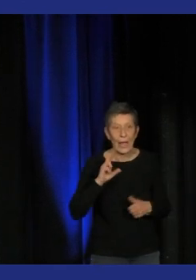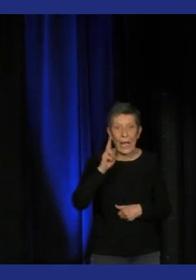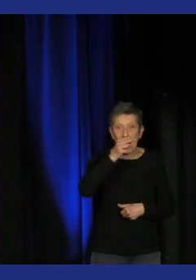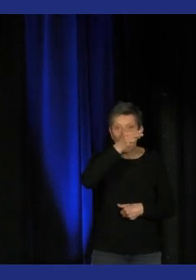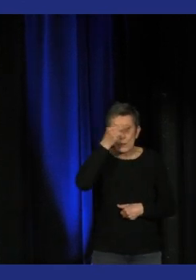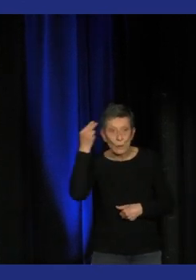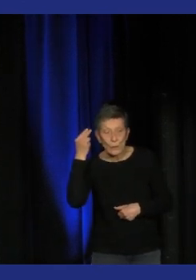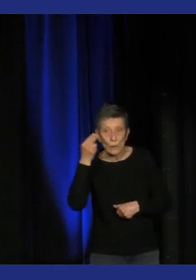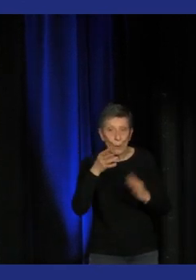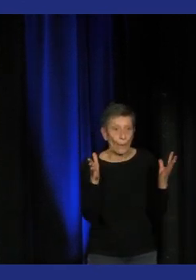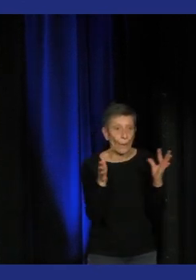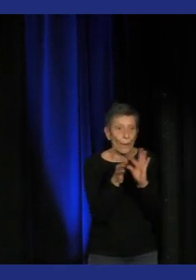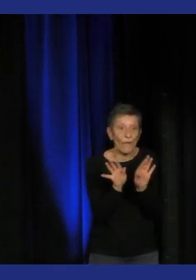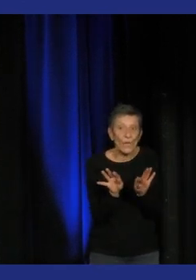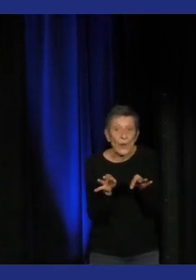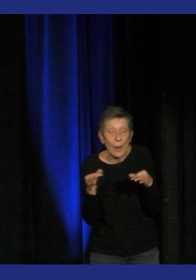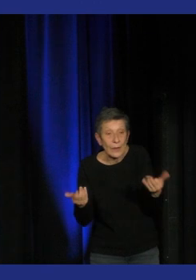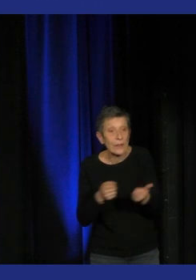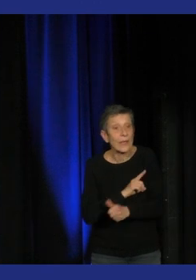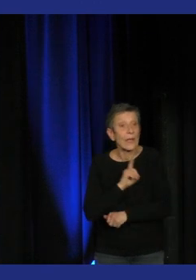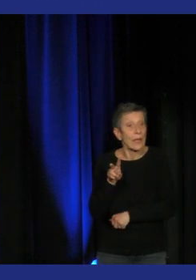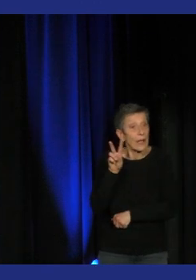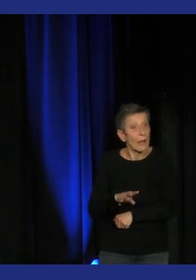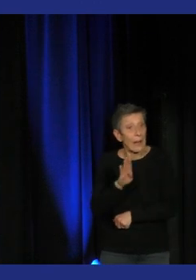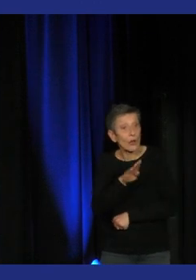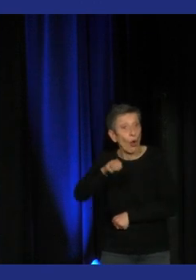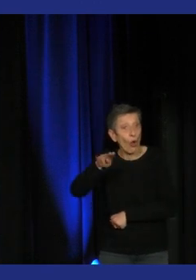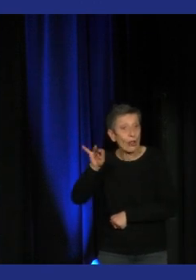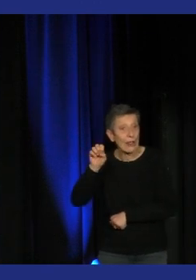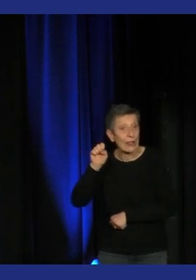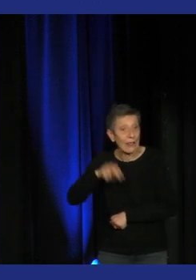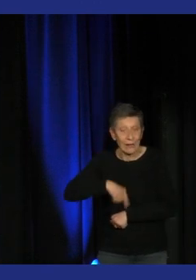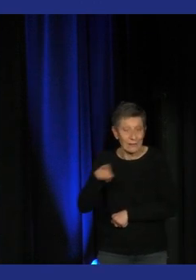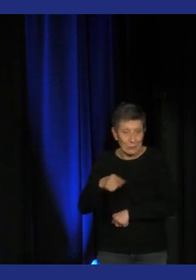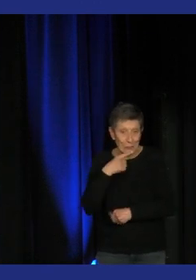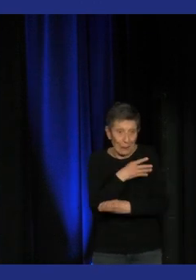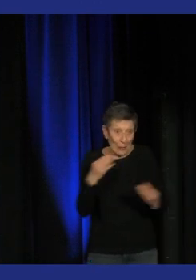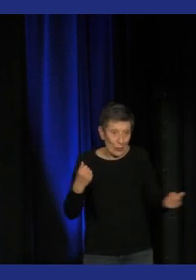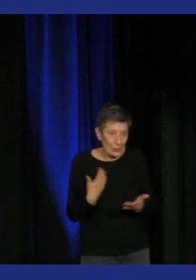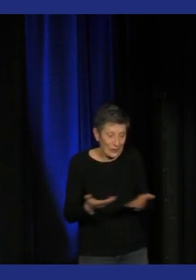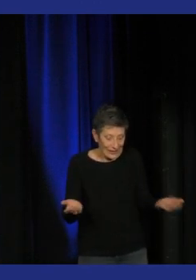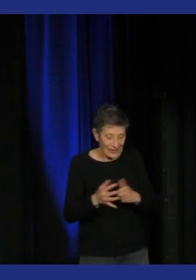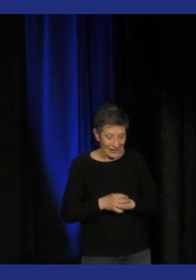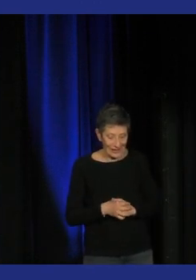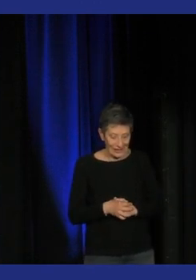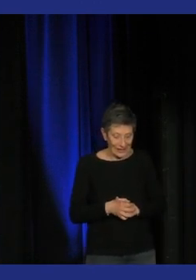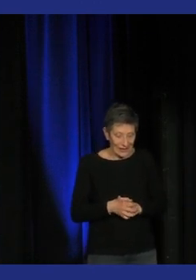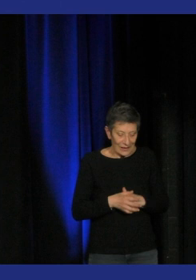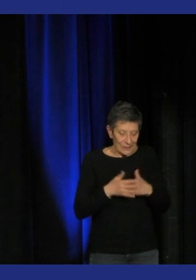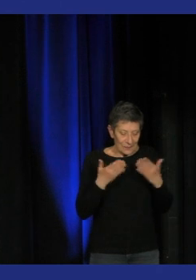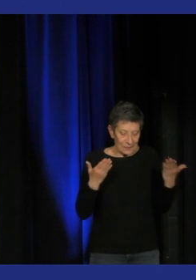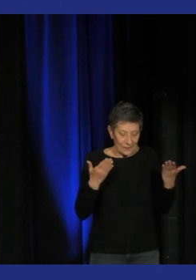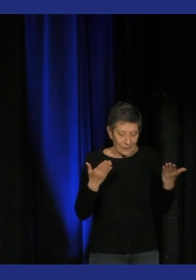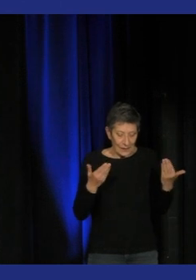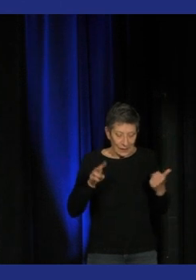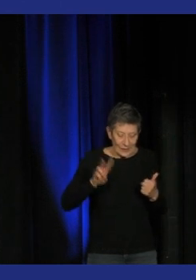à la vulnérabilité. Je sais que Bertrand Quentin en parle beaucoup. Je suis sûrement moins au fait de ces questions que lui,